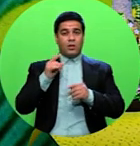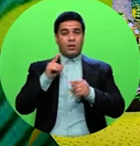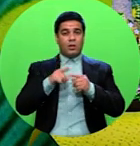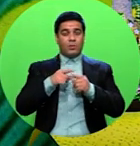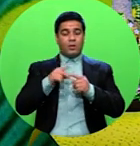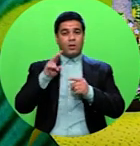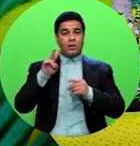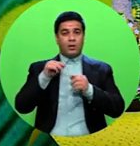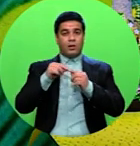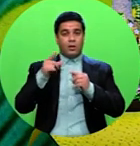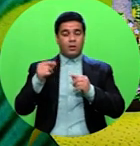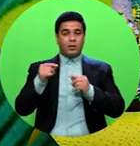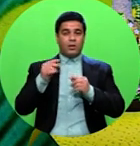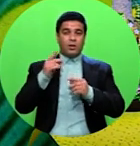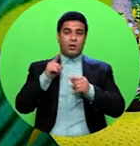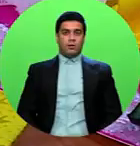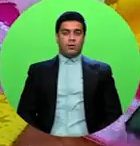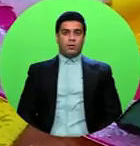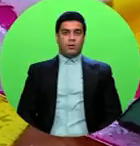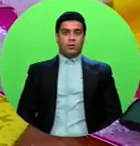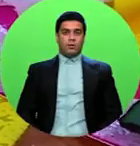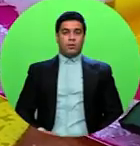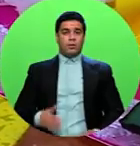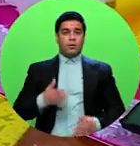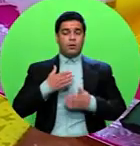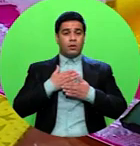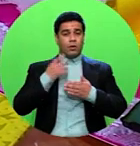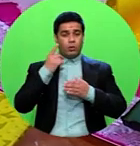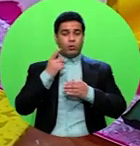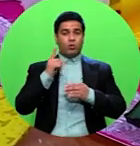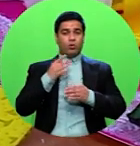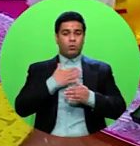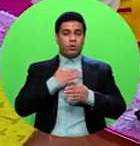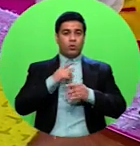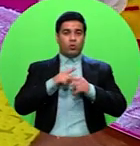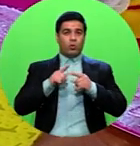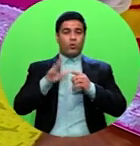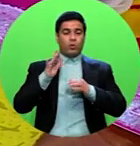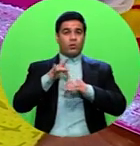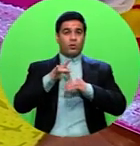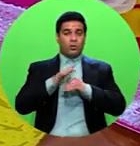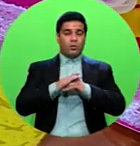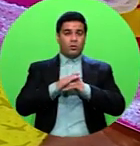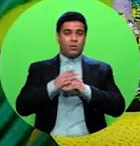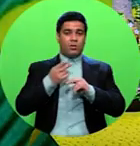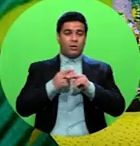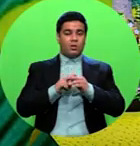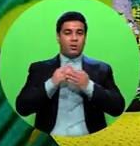листья, либо на картон. Я думаю, вот мы уже почти приводим к окончательному